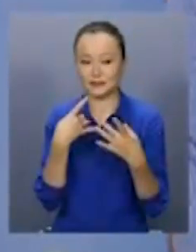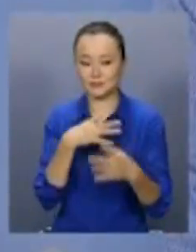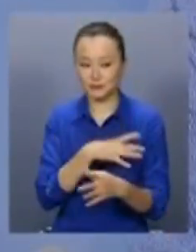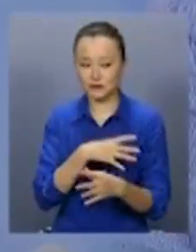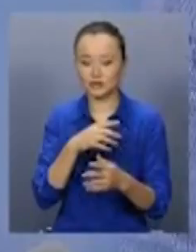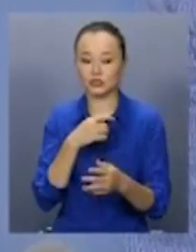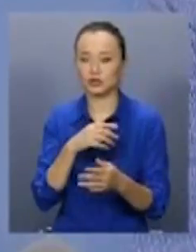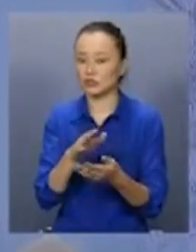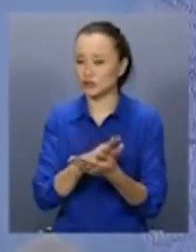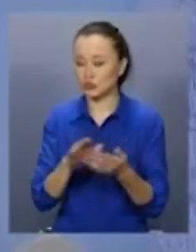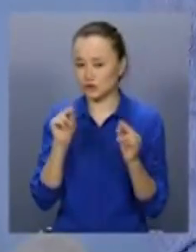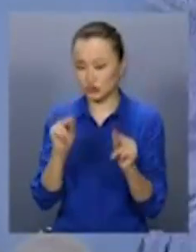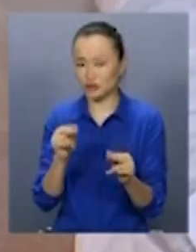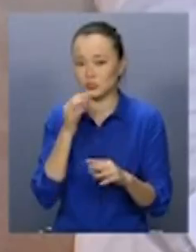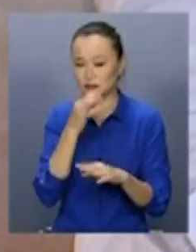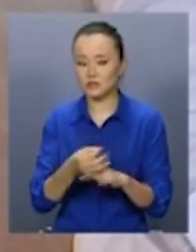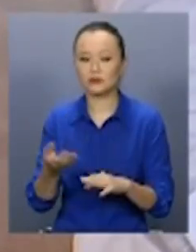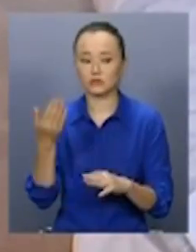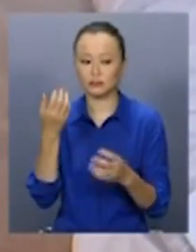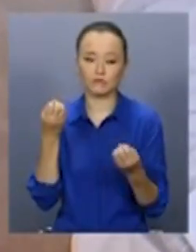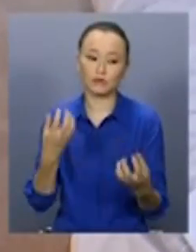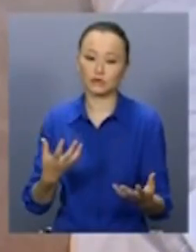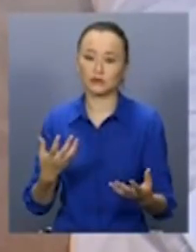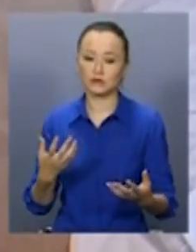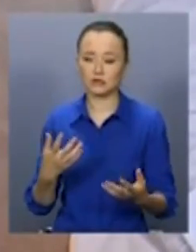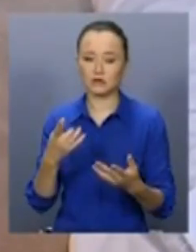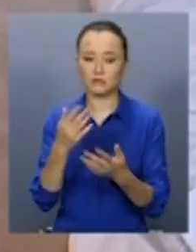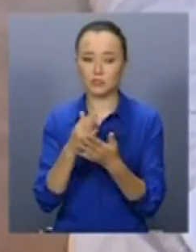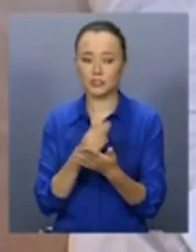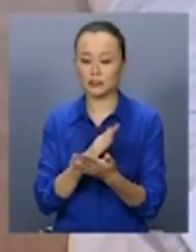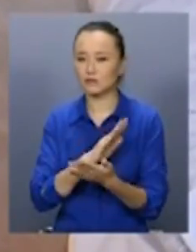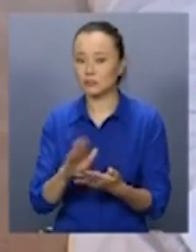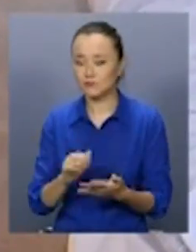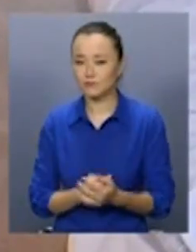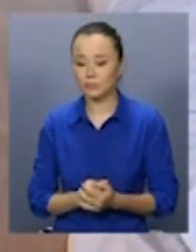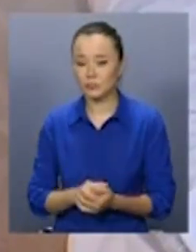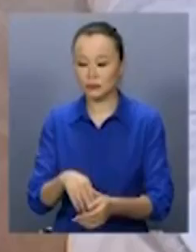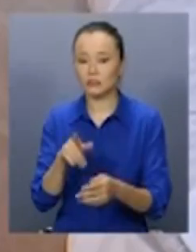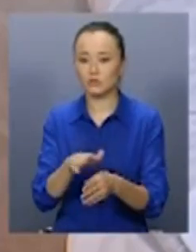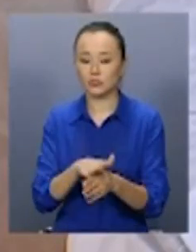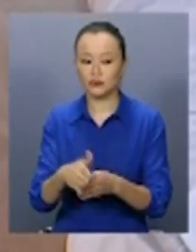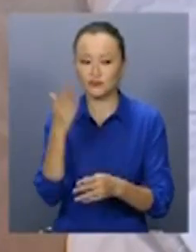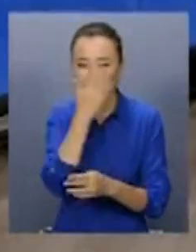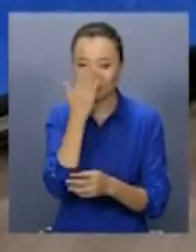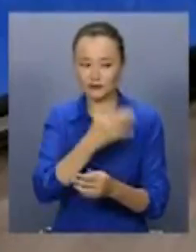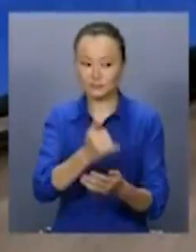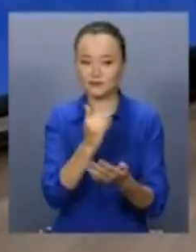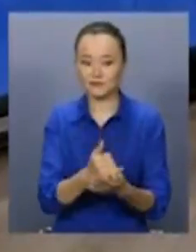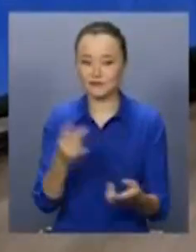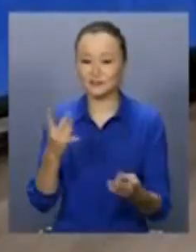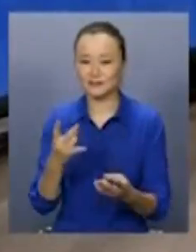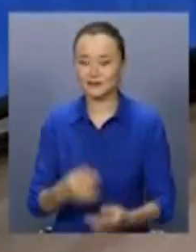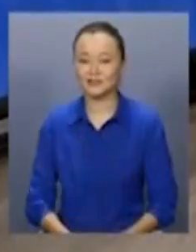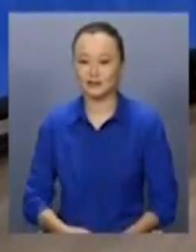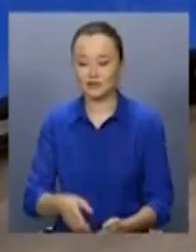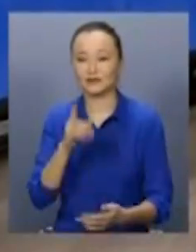Шын мәнісінде бұны біз жай бір бағдарламаның көлемін емес, бұл тұтас бір деректі фильм арнау керек сияқты.